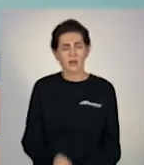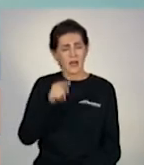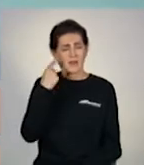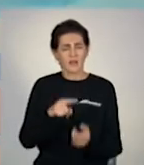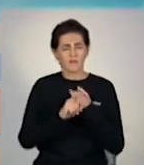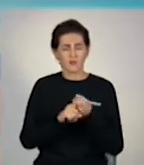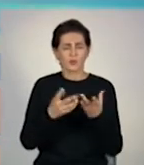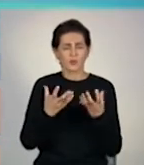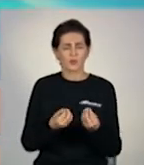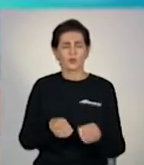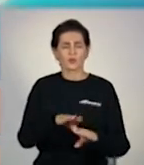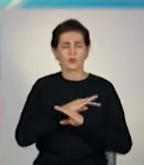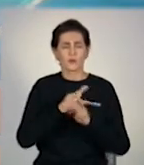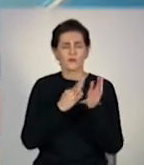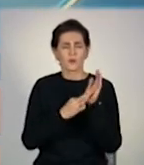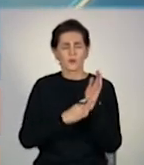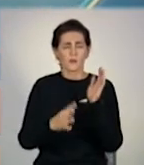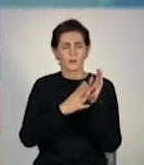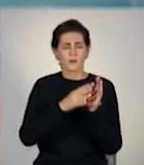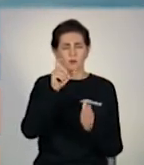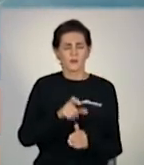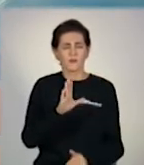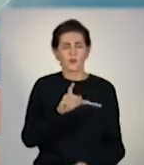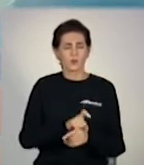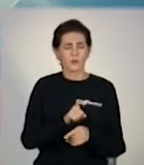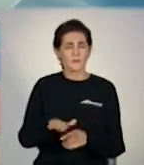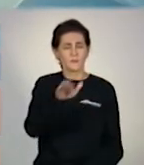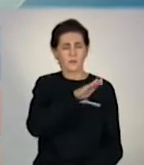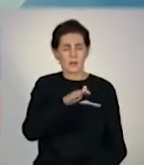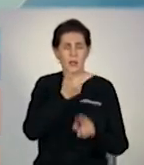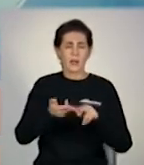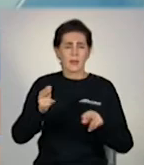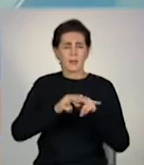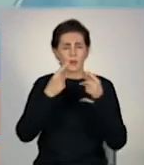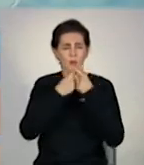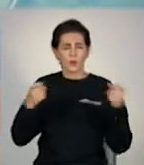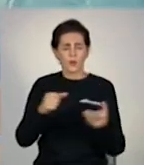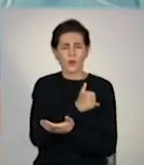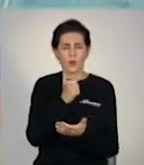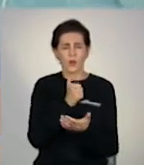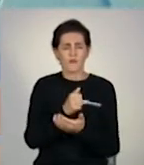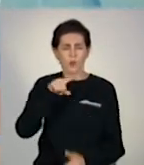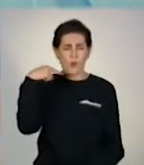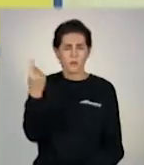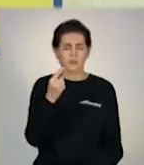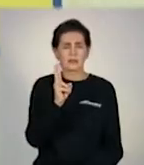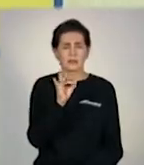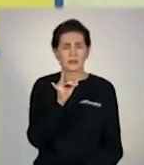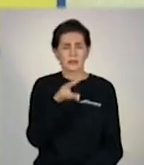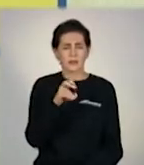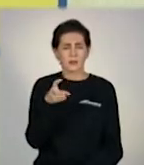Коронавірус забрав ще 89 життів на Донеччині. Про це повідомив очільник області Павло Кириленко. За